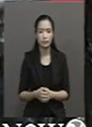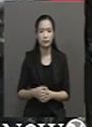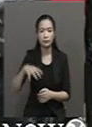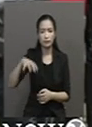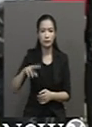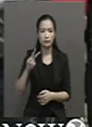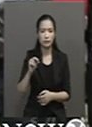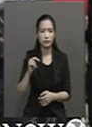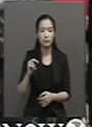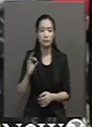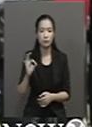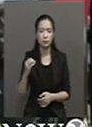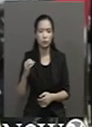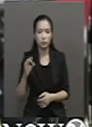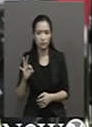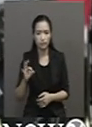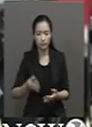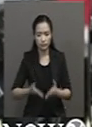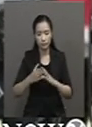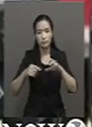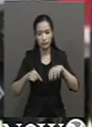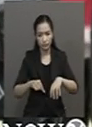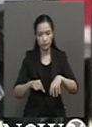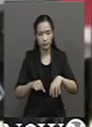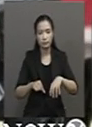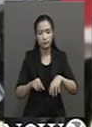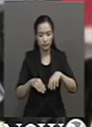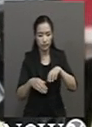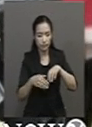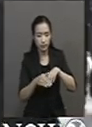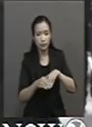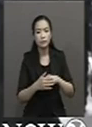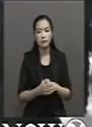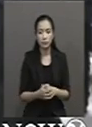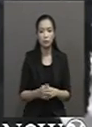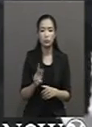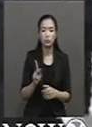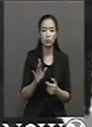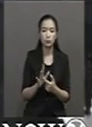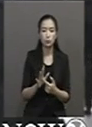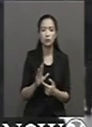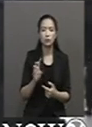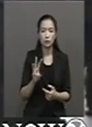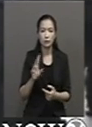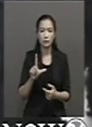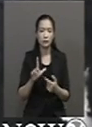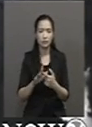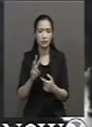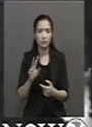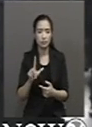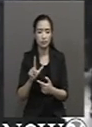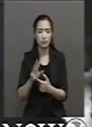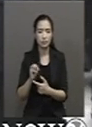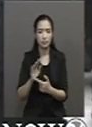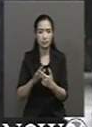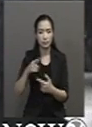NSOF ตั้งอยู่ภายในค่ายทหารซุงไกเบซีชานกรุงกัวลาลัมเปอร์การจัดตั้ง NSOF ซึ่งเป็นหน่วยงานแห่งแรก